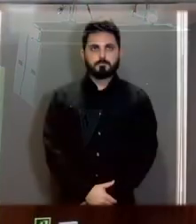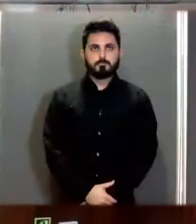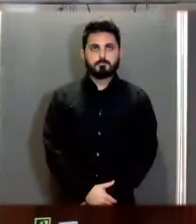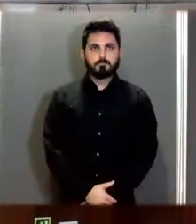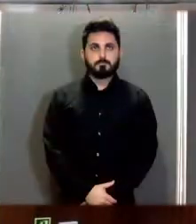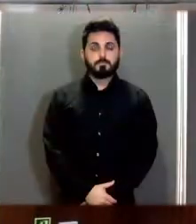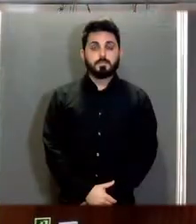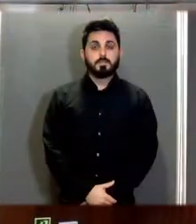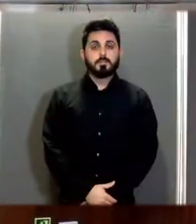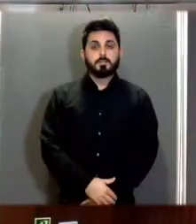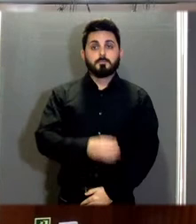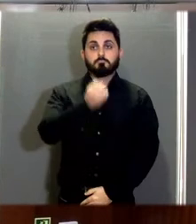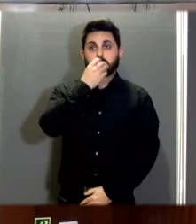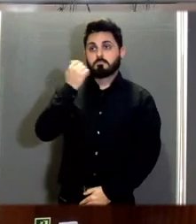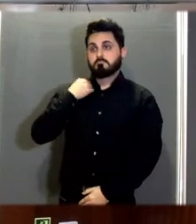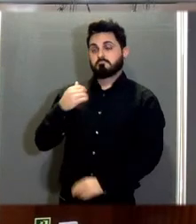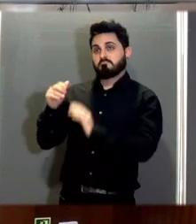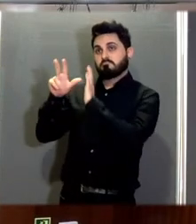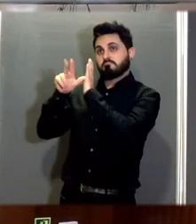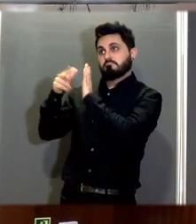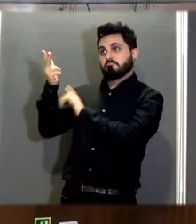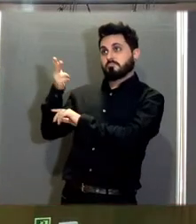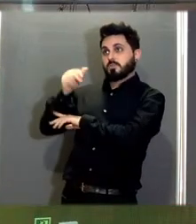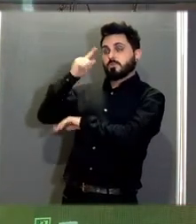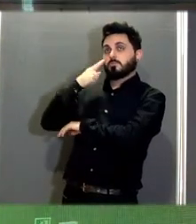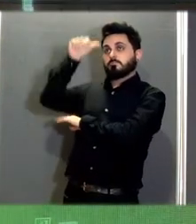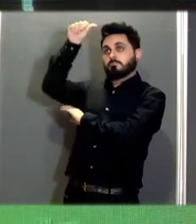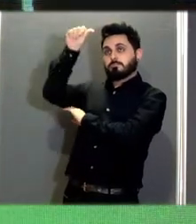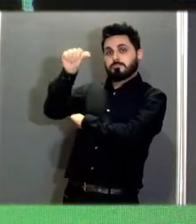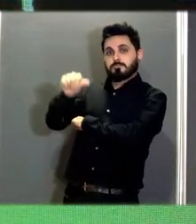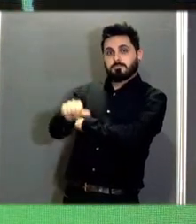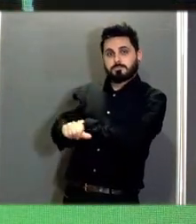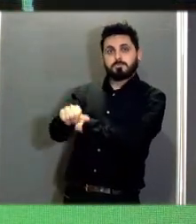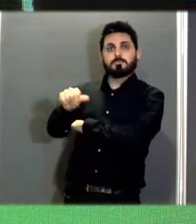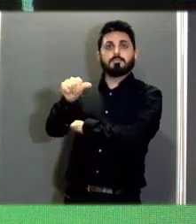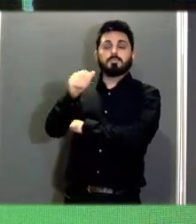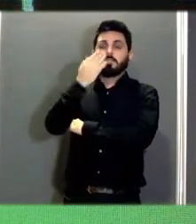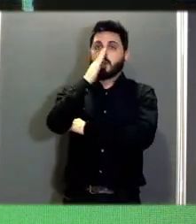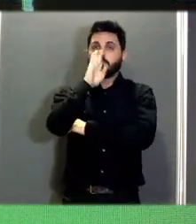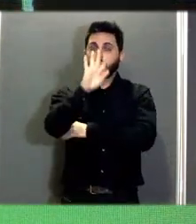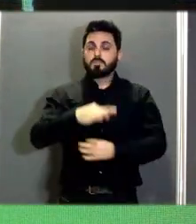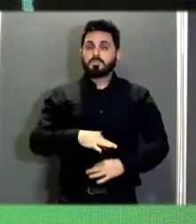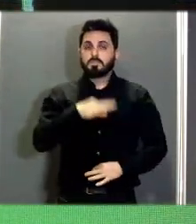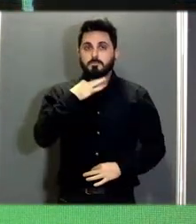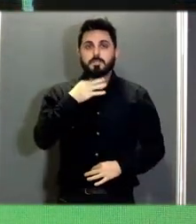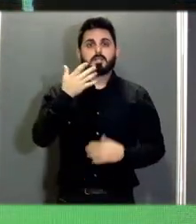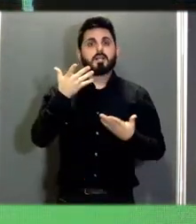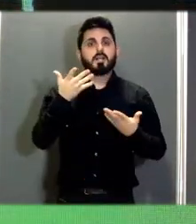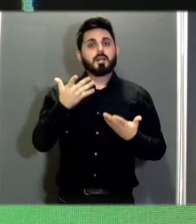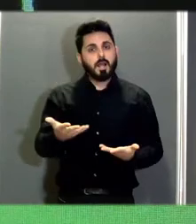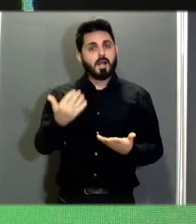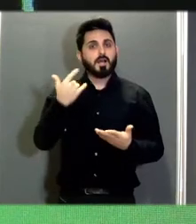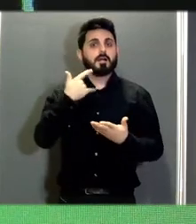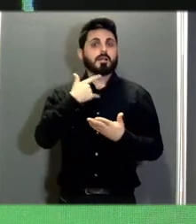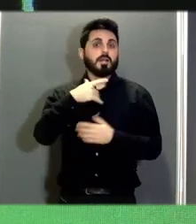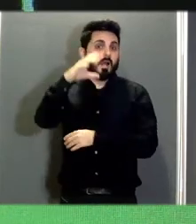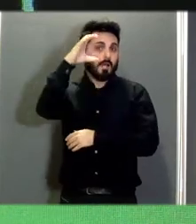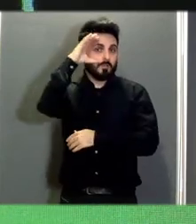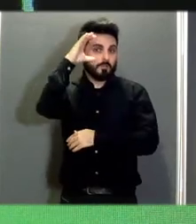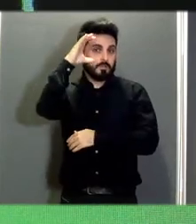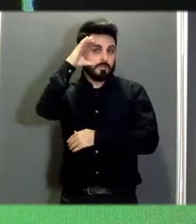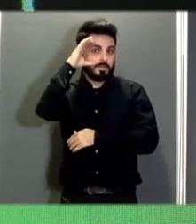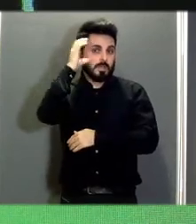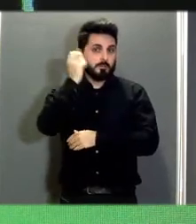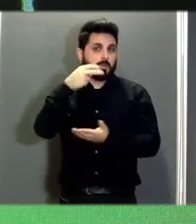Bé, després d'haver vist aquest vídeo dels ponents del Front Civil, escoltem ara la segona intervenció relativa